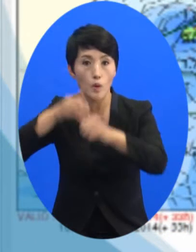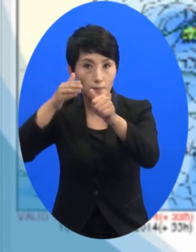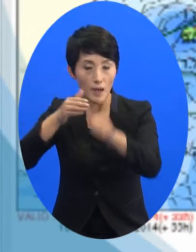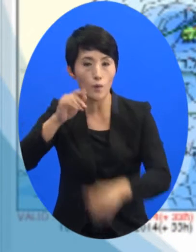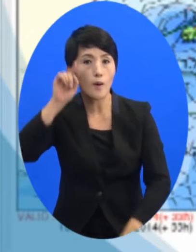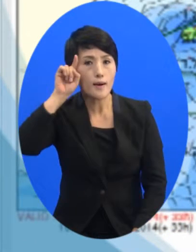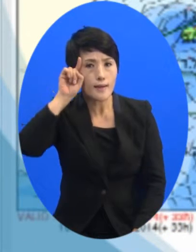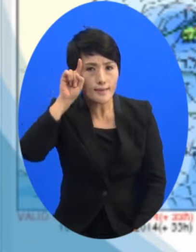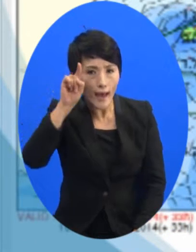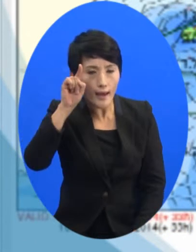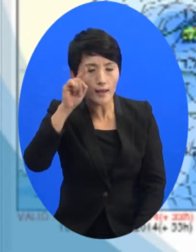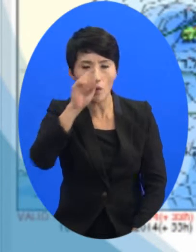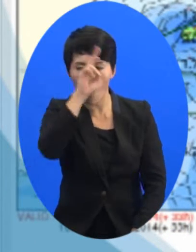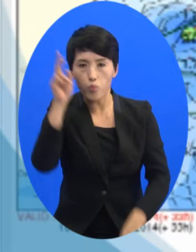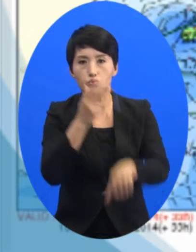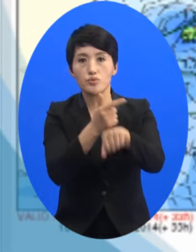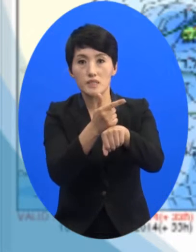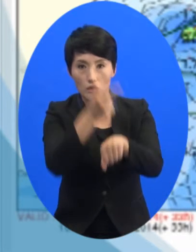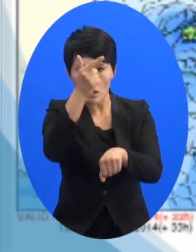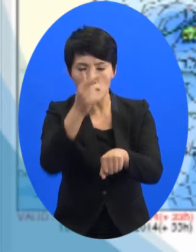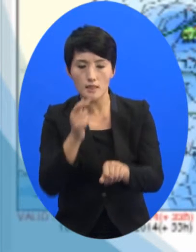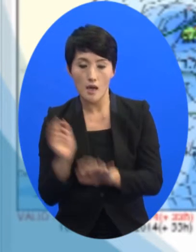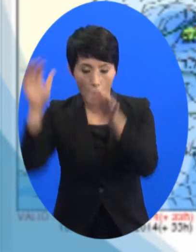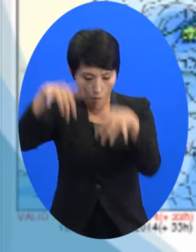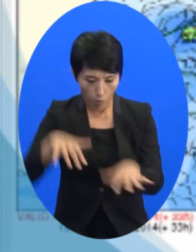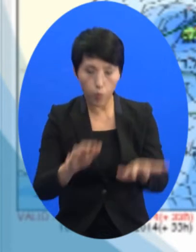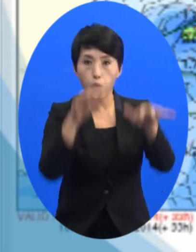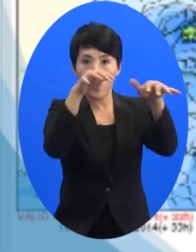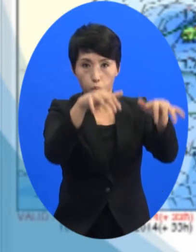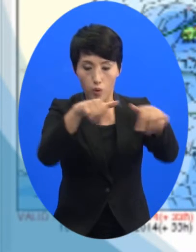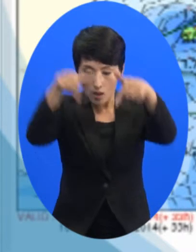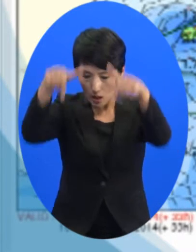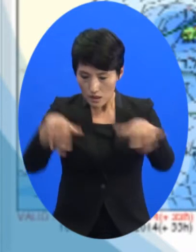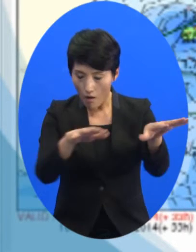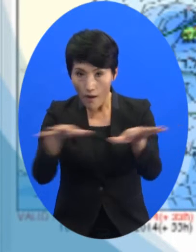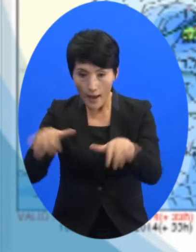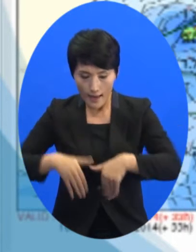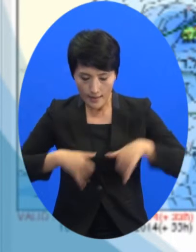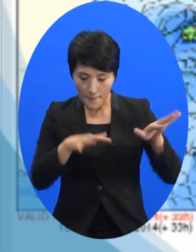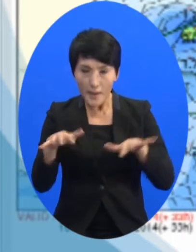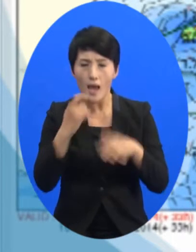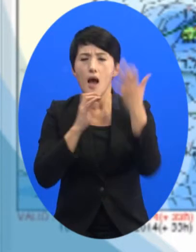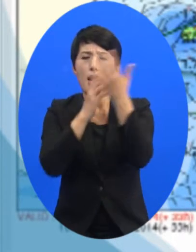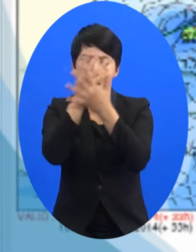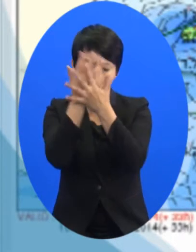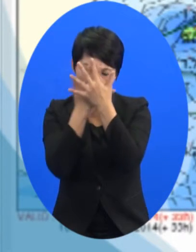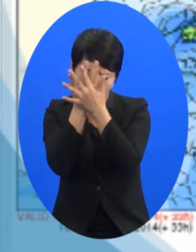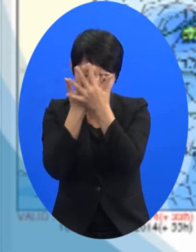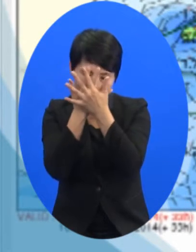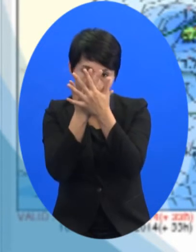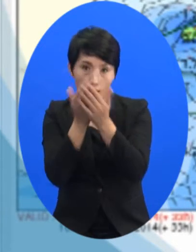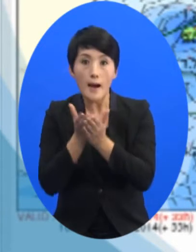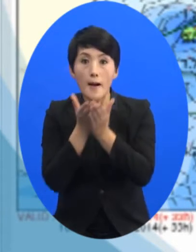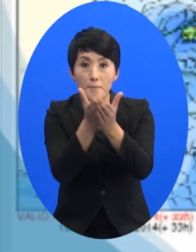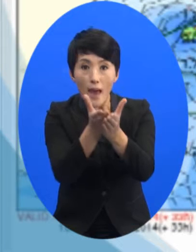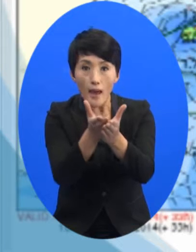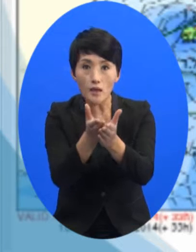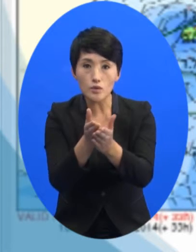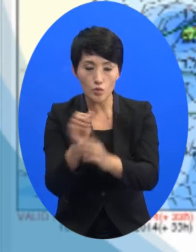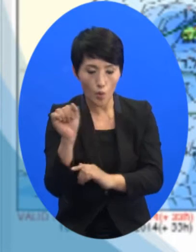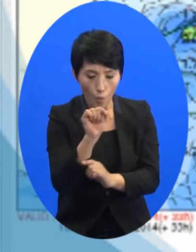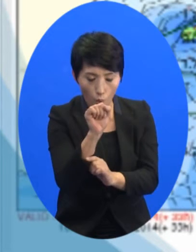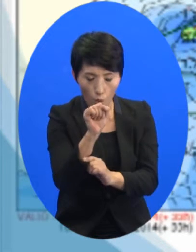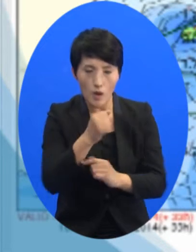대한 해상풍과 파고 예상도입니다. 오늘과 내일 서해상과 남해상에는 안개가 끼는 곳이 있겠으니 항해하거나 조업하는